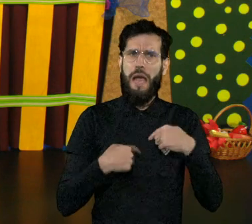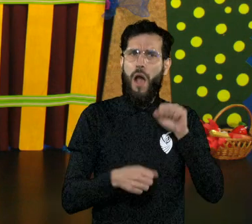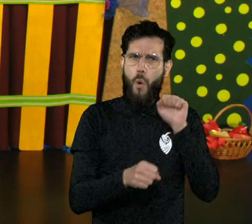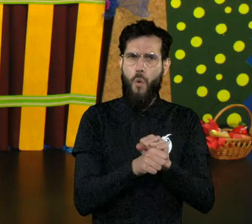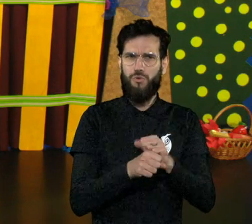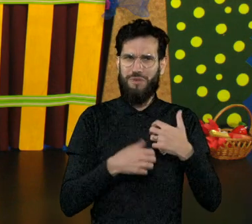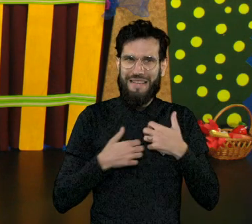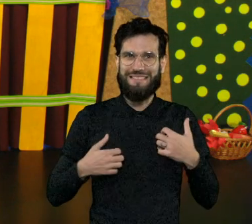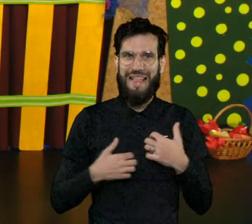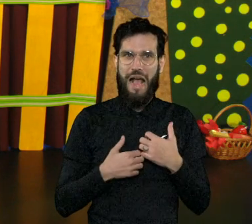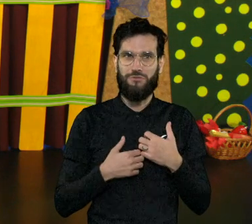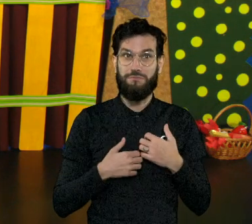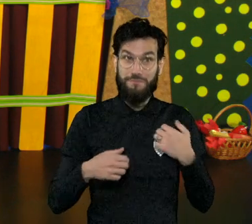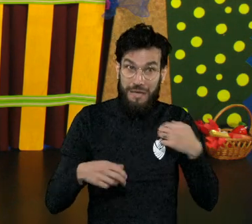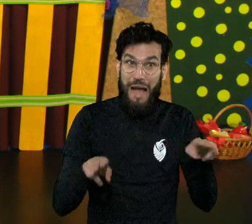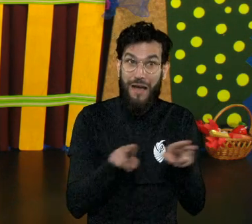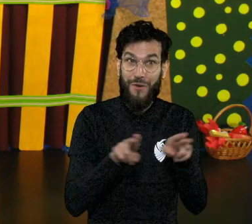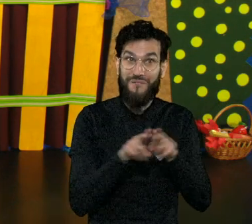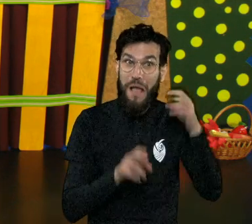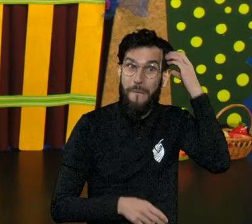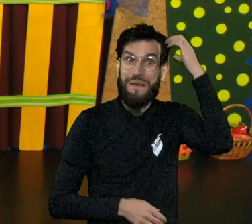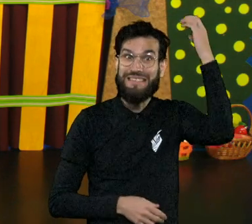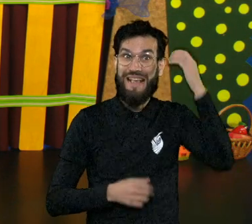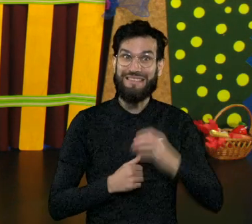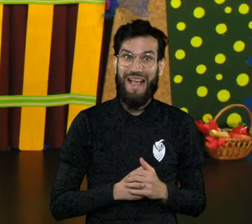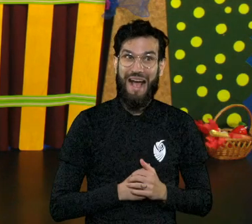pokúsim, lebo aj ja som princezná.